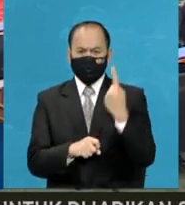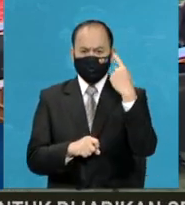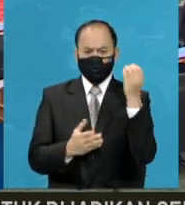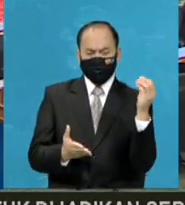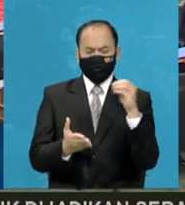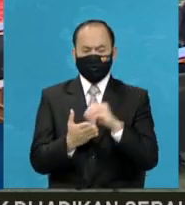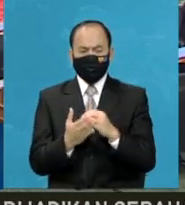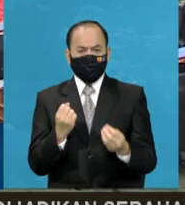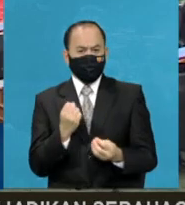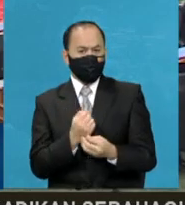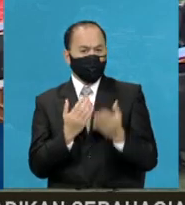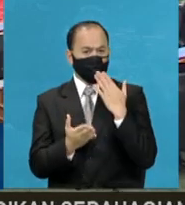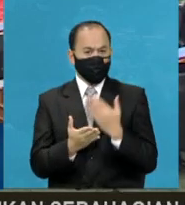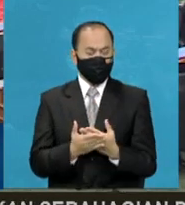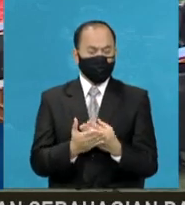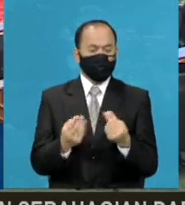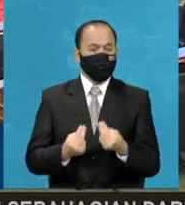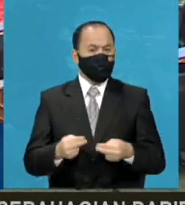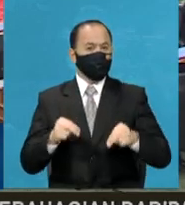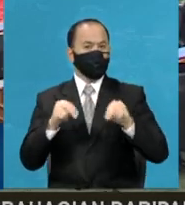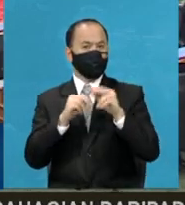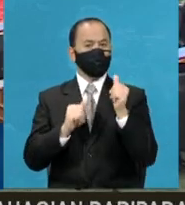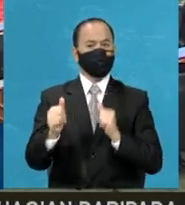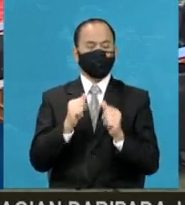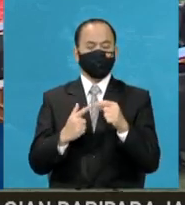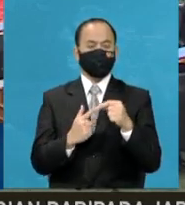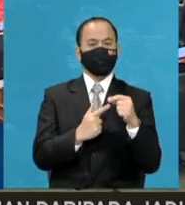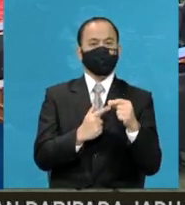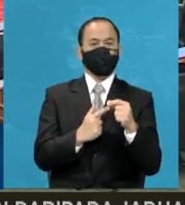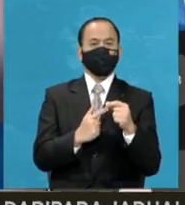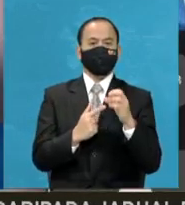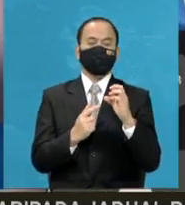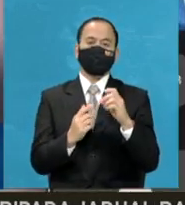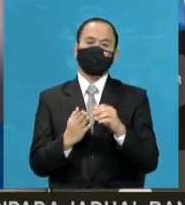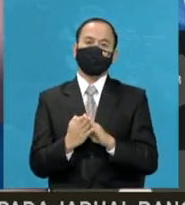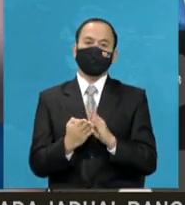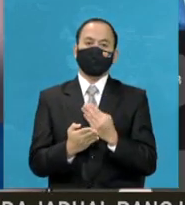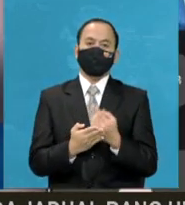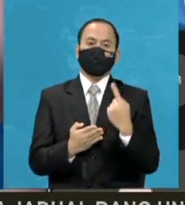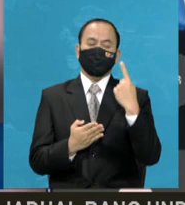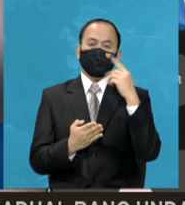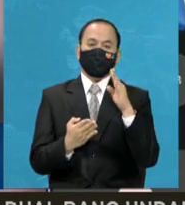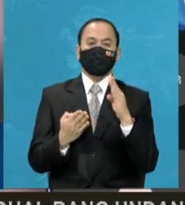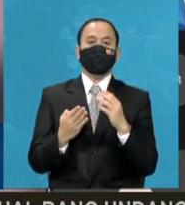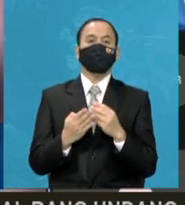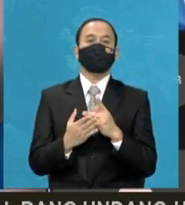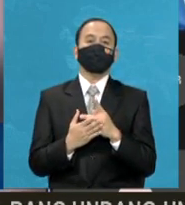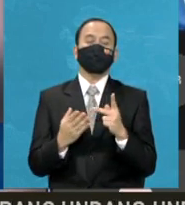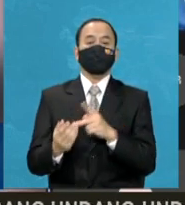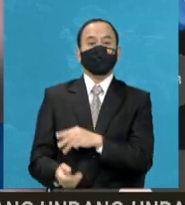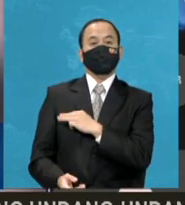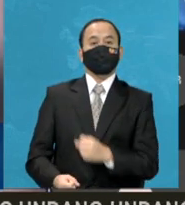dan penambah baikan nilai-nilai utama dan fiktif itu utama ataupun kau bisnis Kementerian Kesehatan yang merangkumi aspek